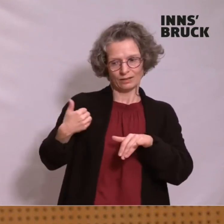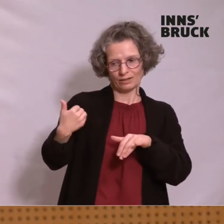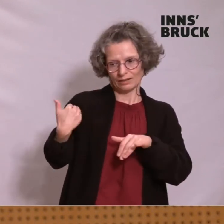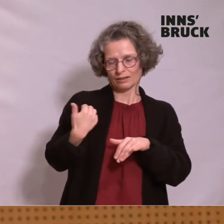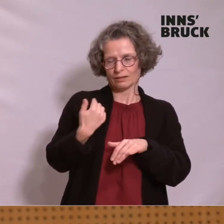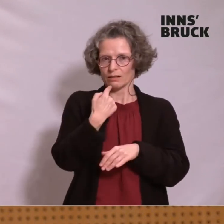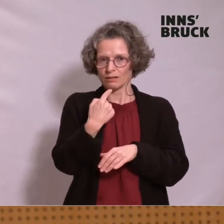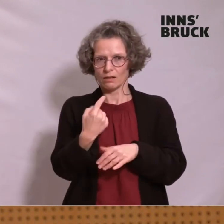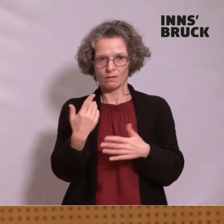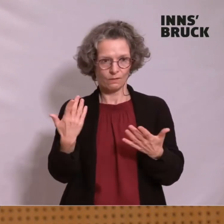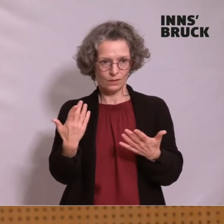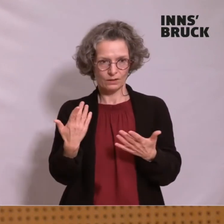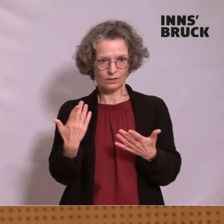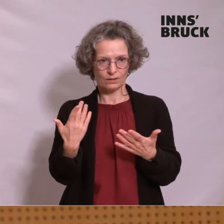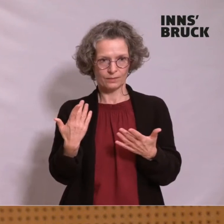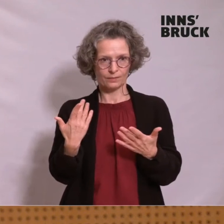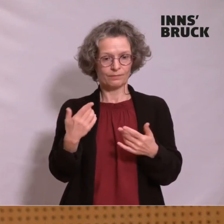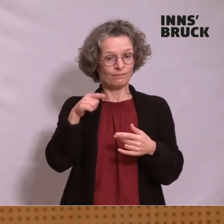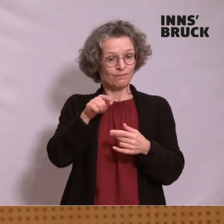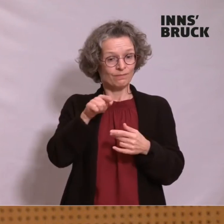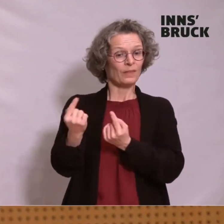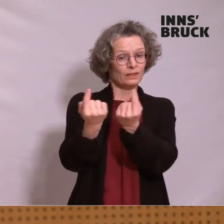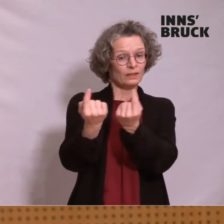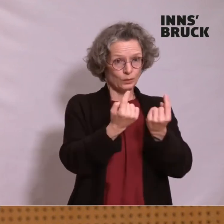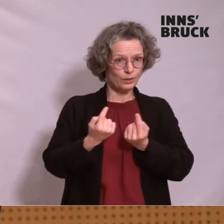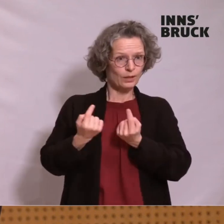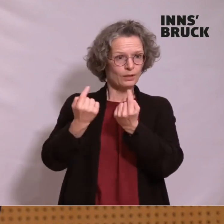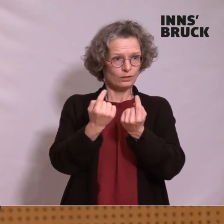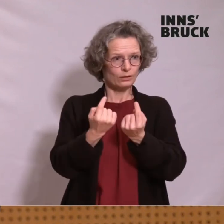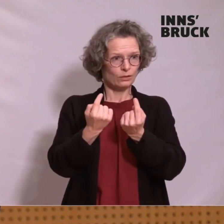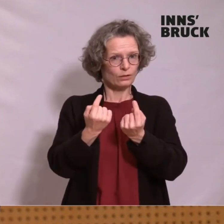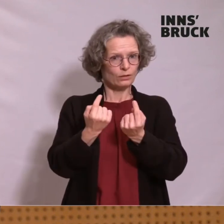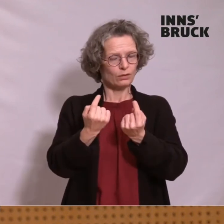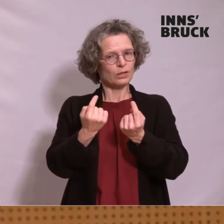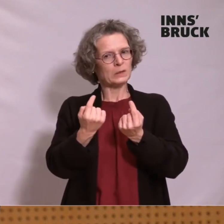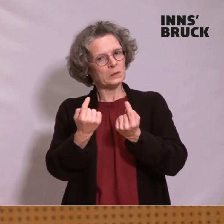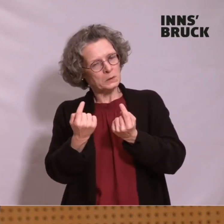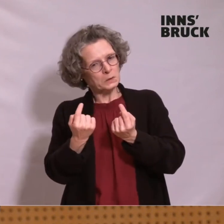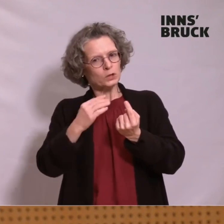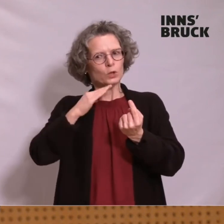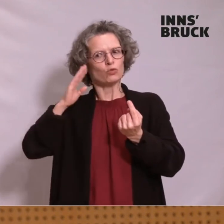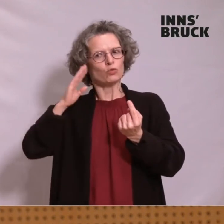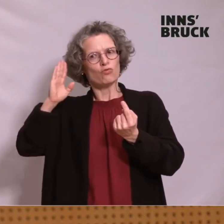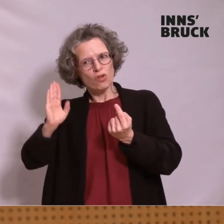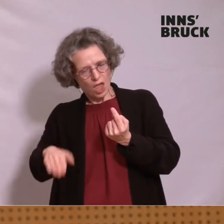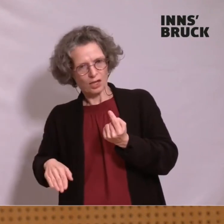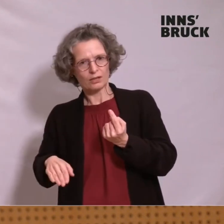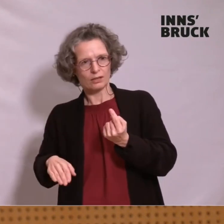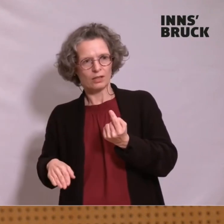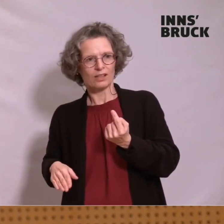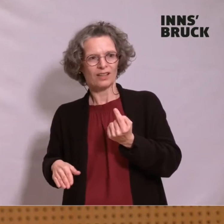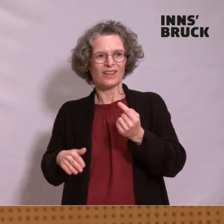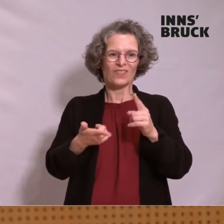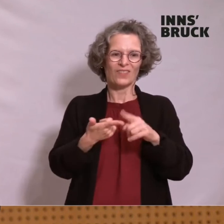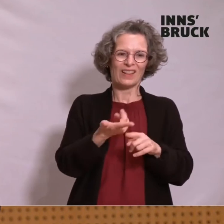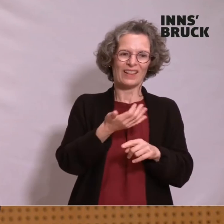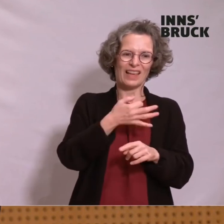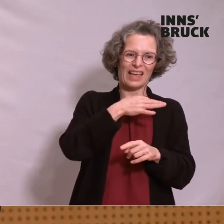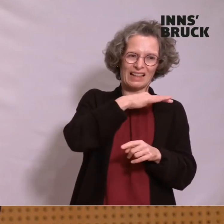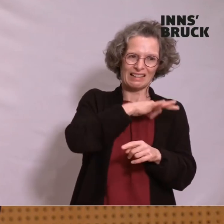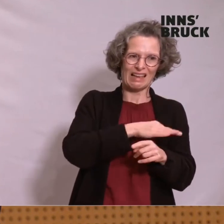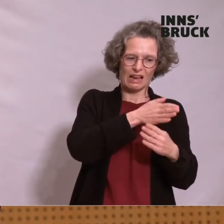gemeint hat, die Situation wäre schlechter, wenn die Ertragsanteile nicht gut wären,